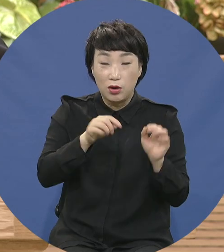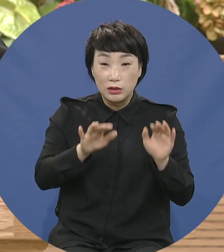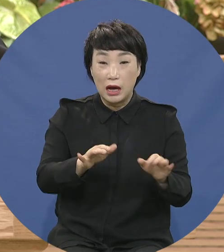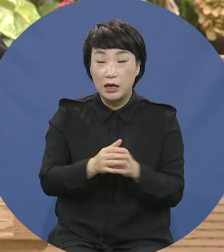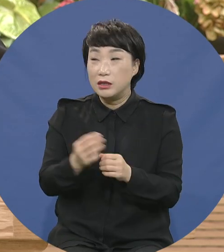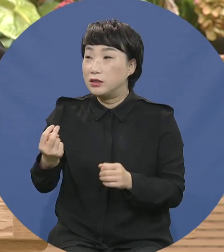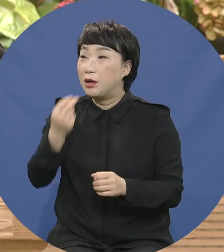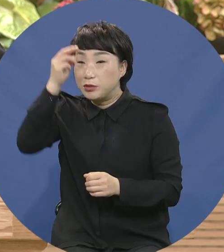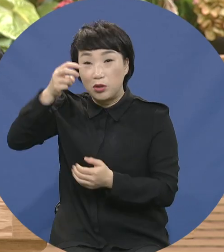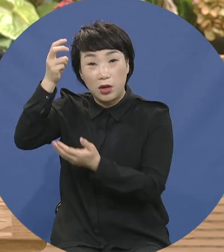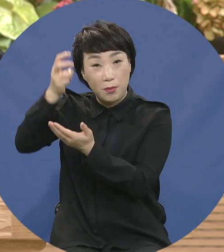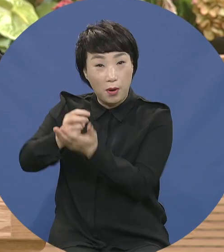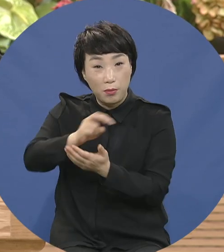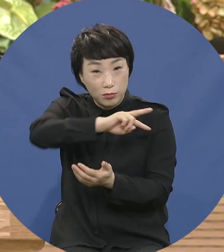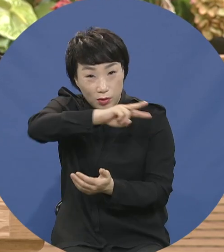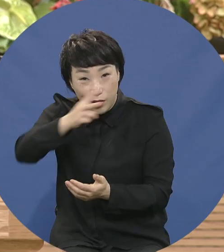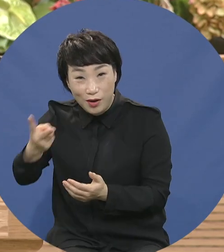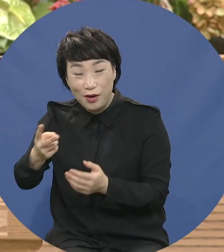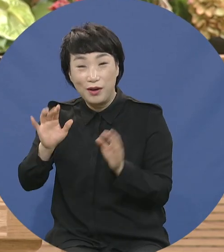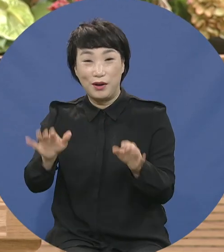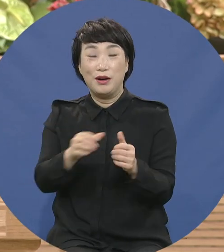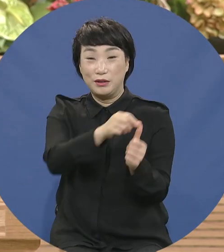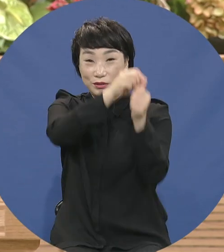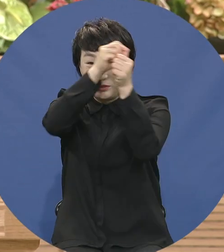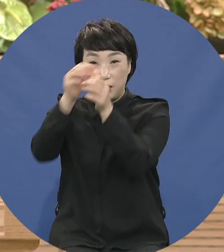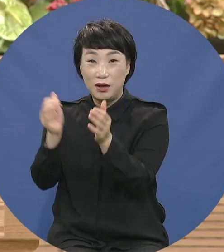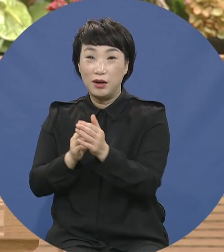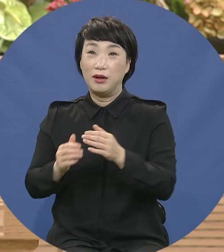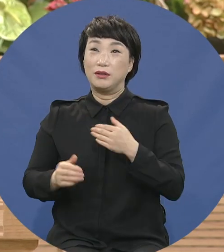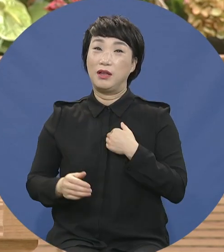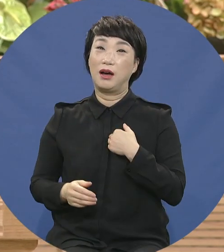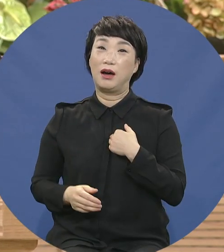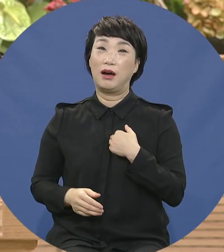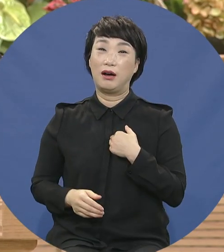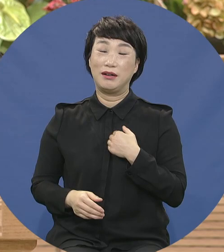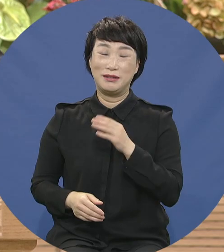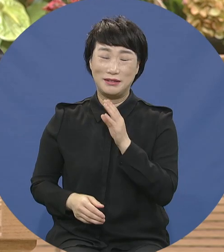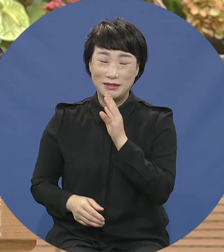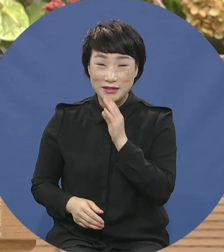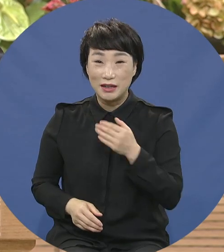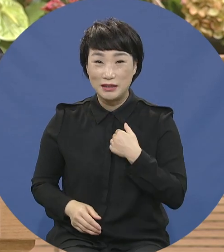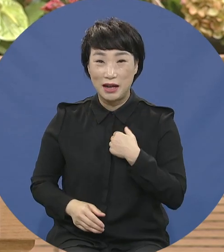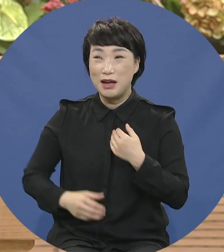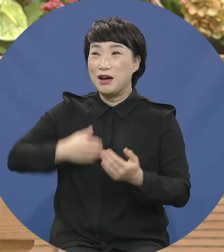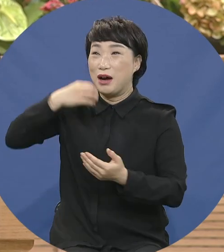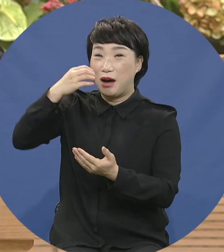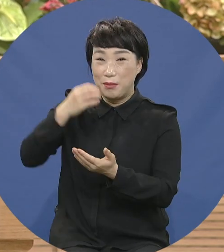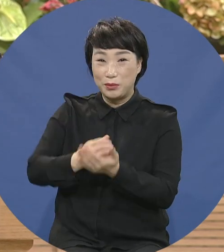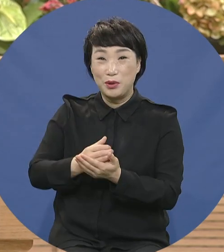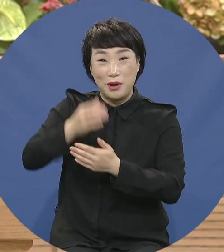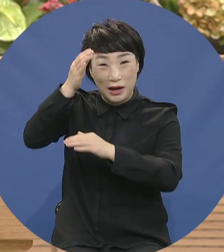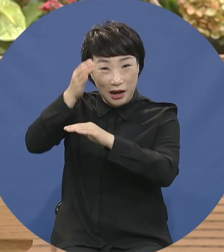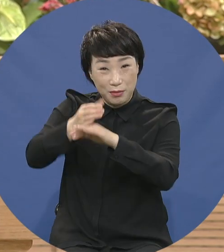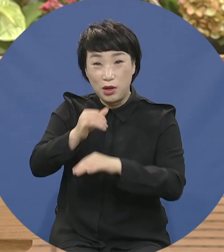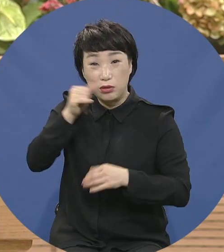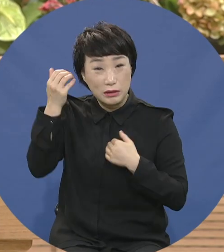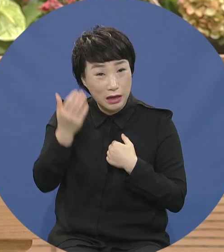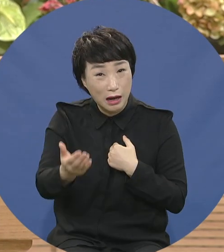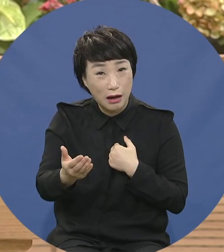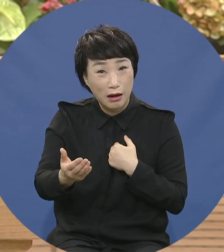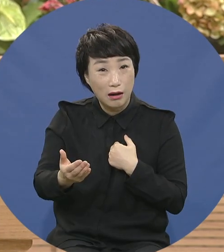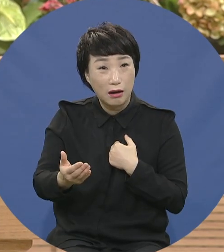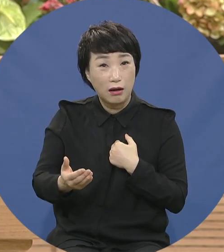생명의 성령의 법으로 다시 살았다는 데 대해서 얼마나 정말로 감동되고 감사하고